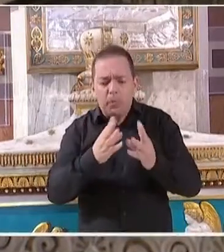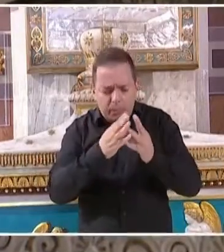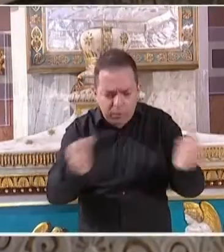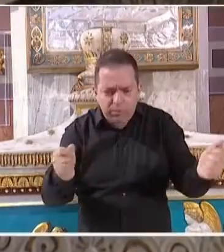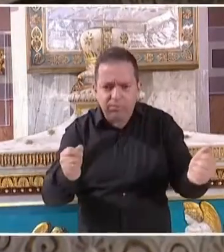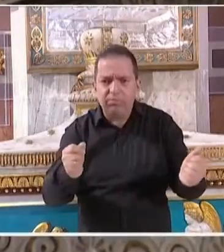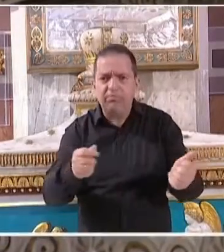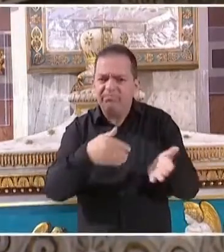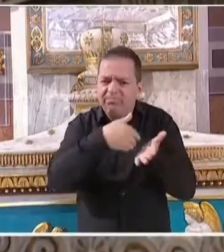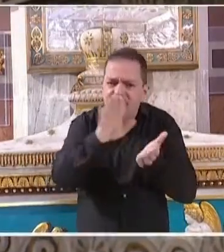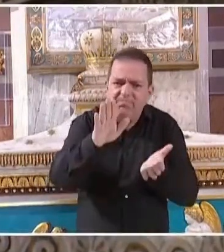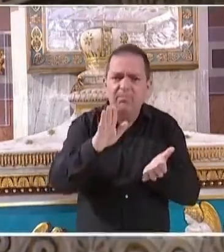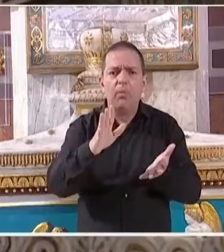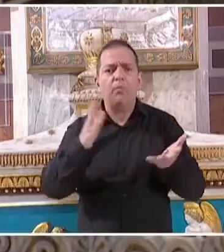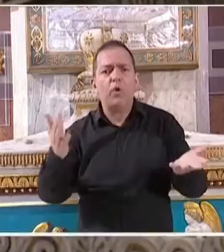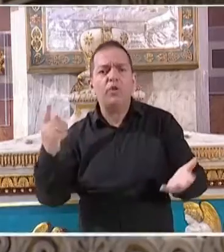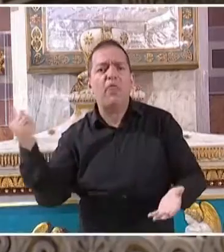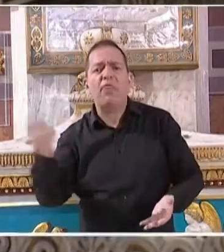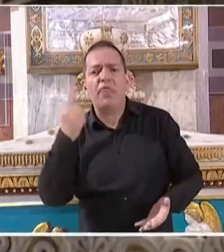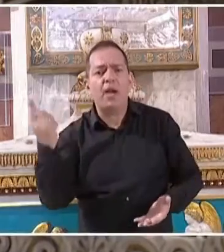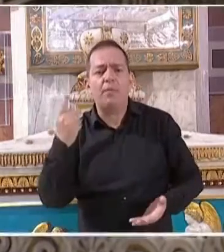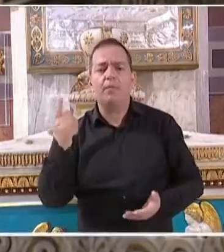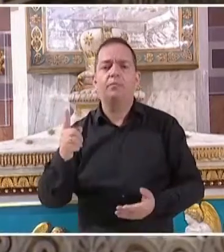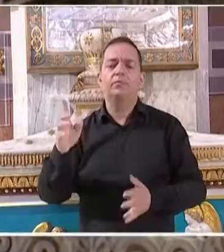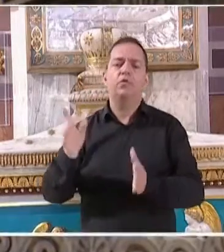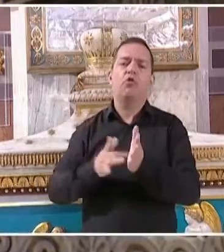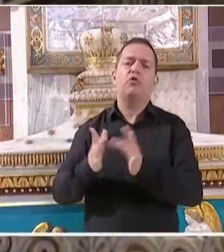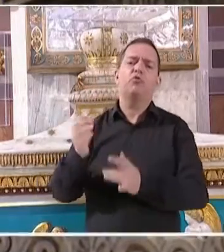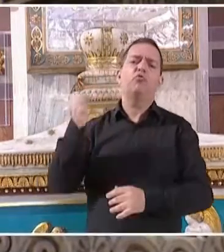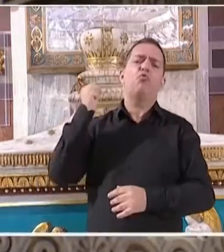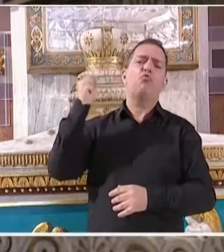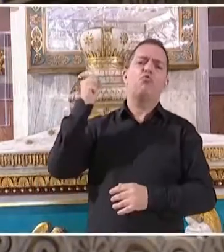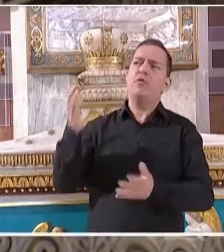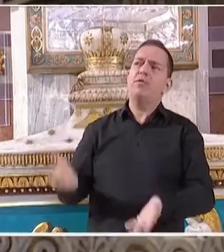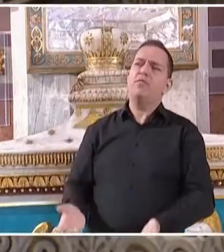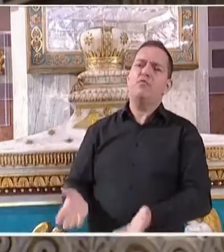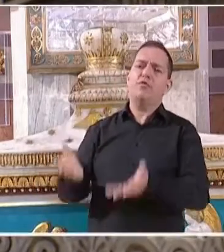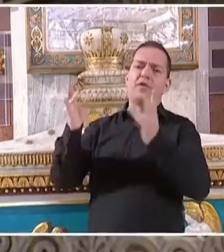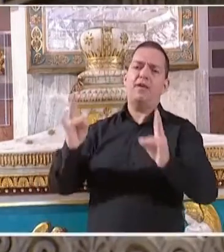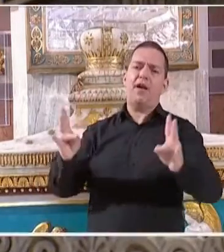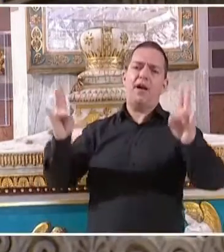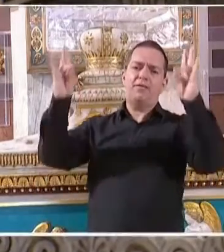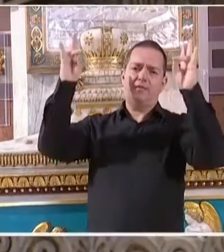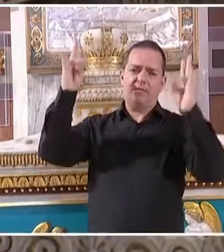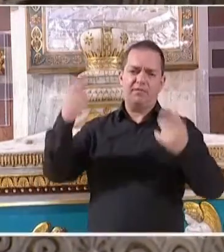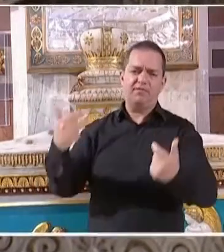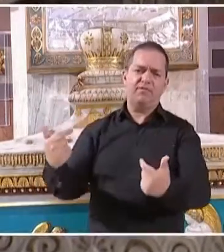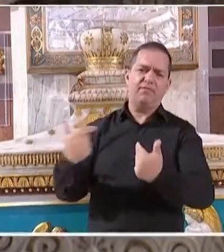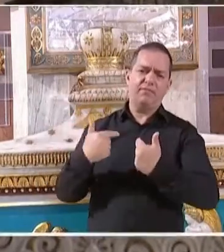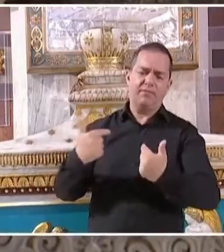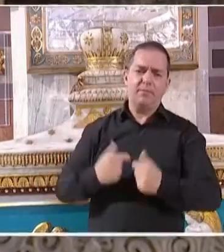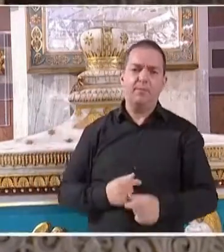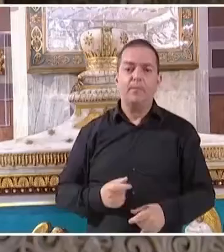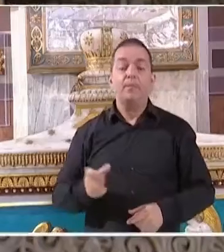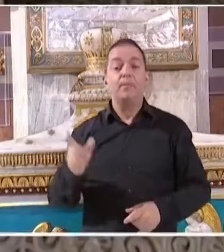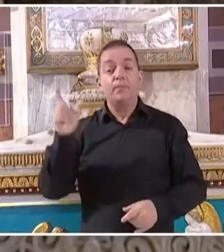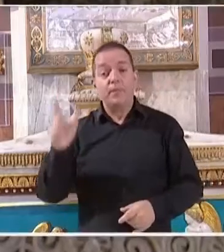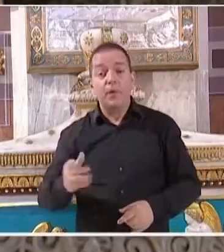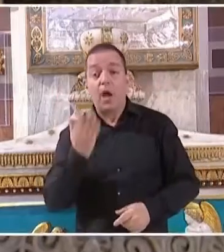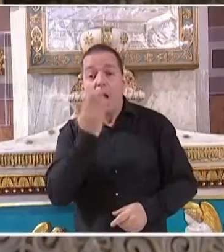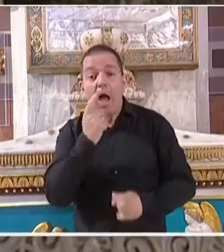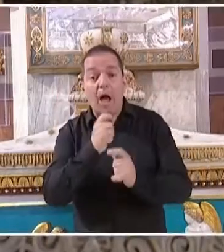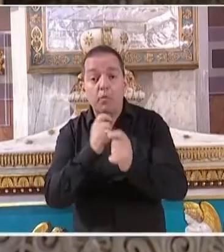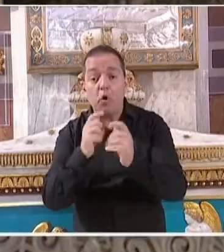την δύναμη του Αναστάντος Χριστού. Ο Απόστολος Παύλος μαζί με